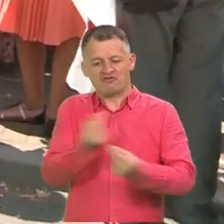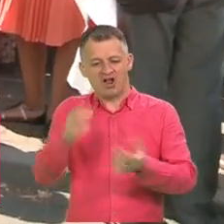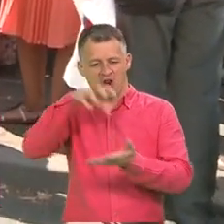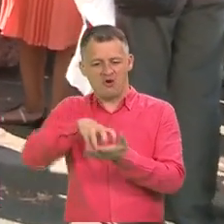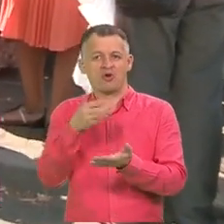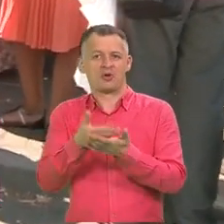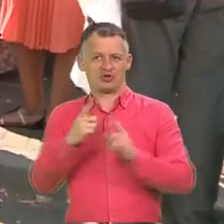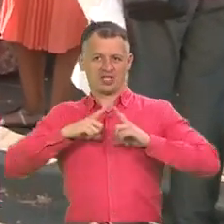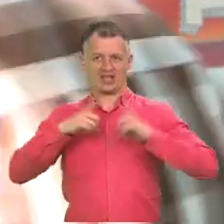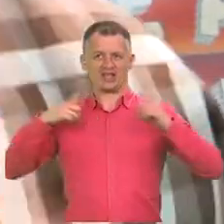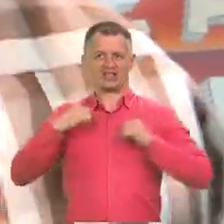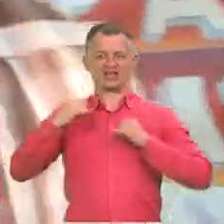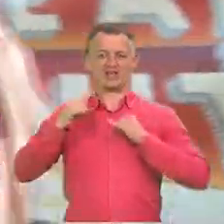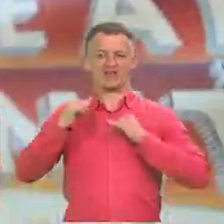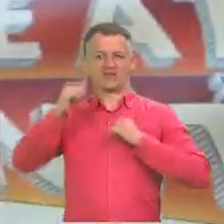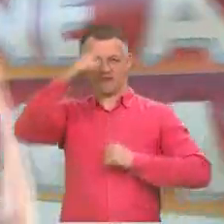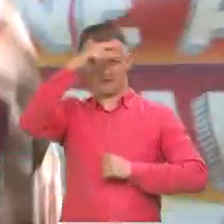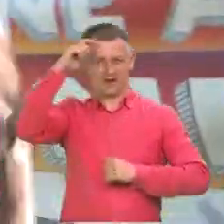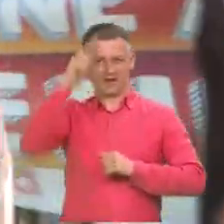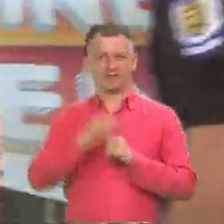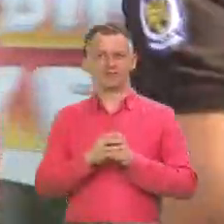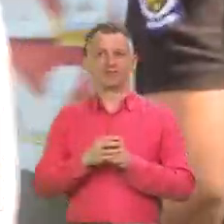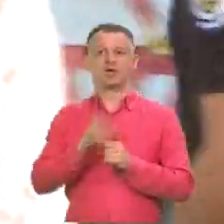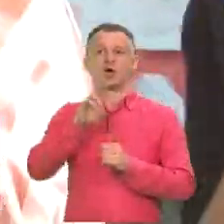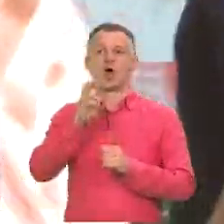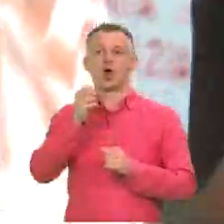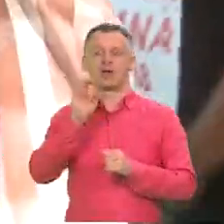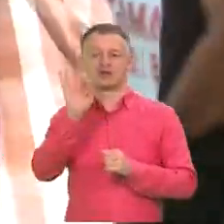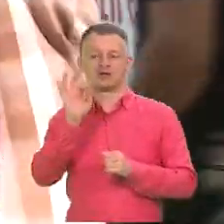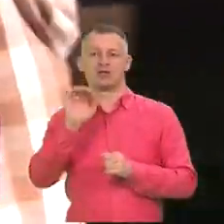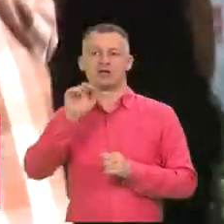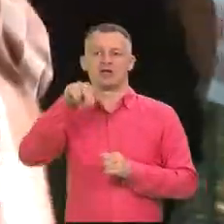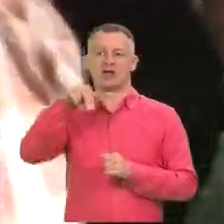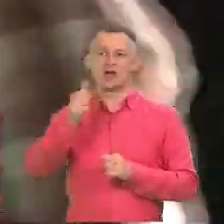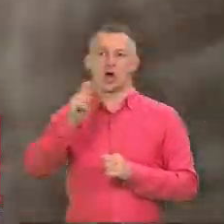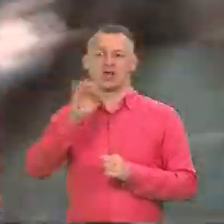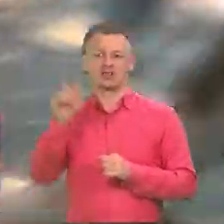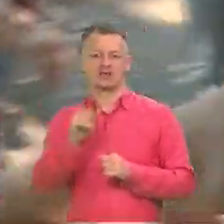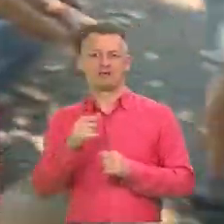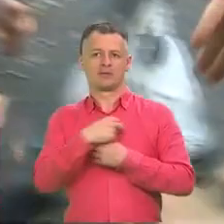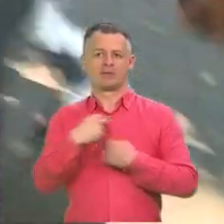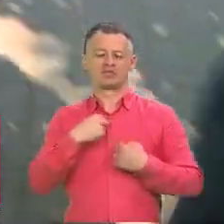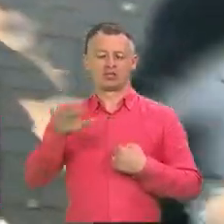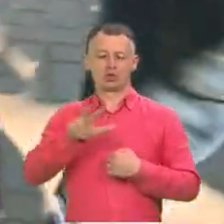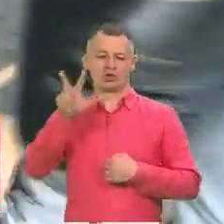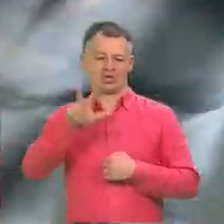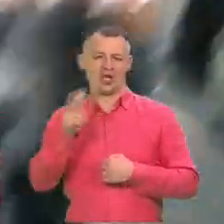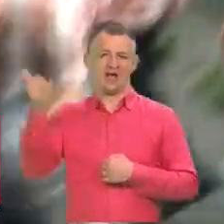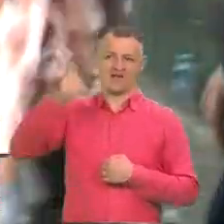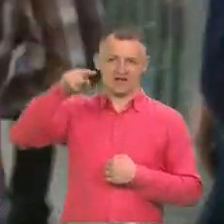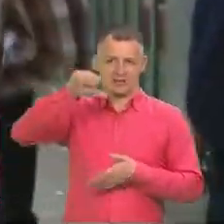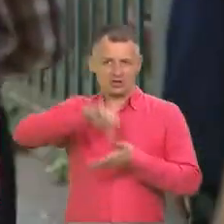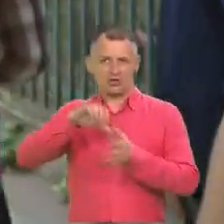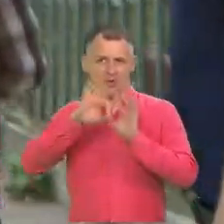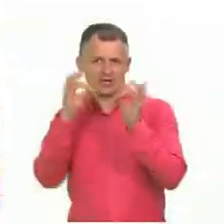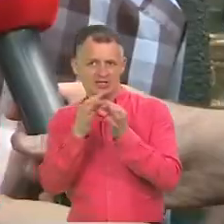pentru grădinița de vară. Robert Negoiță, primarul sectorului 3, a venit în mijlocul părinților nemulțumiți, dar a pasat responsabilitatea la